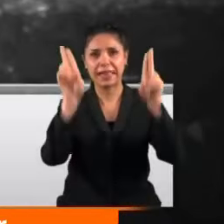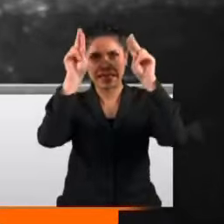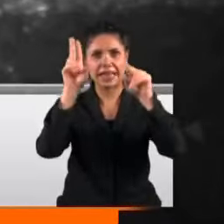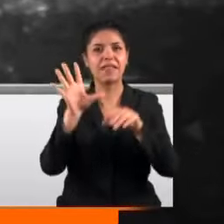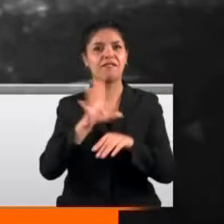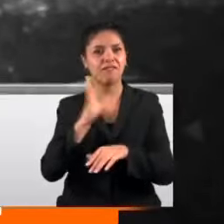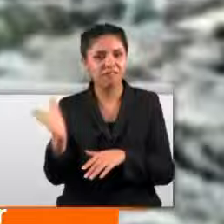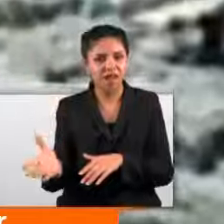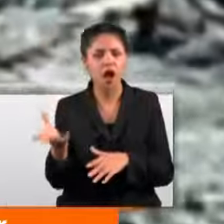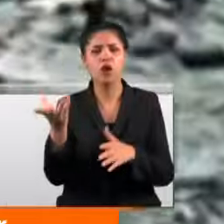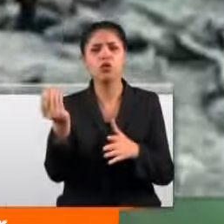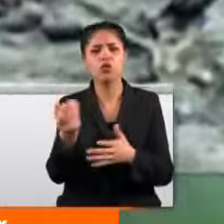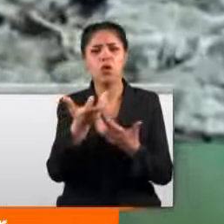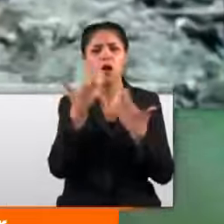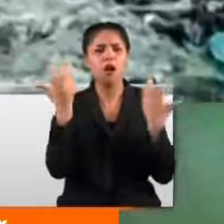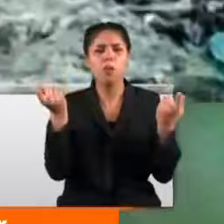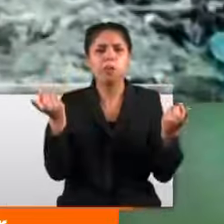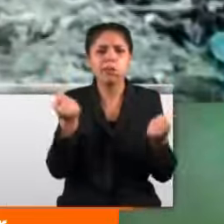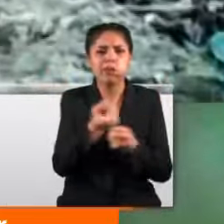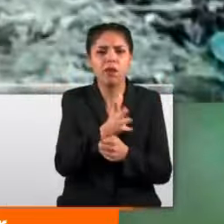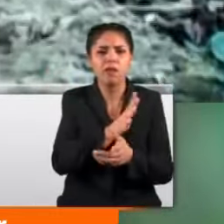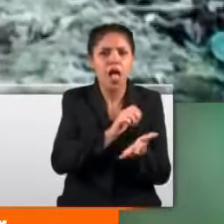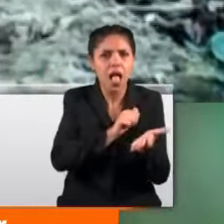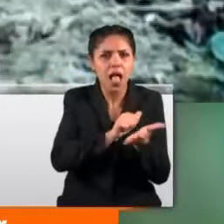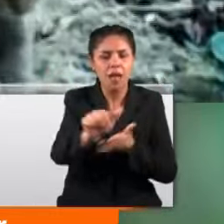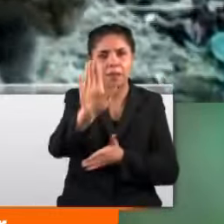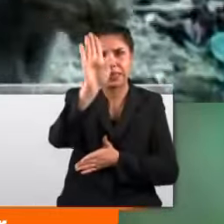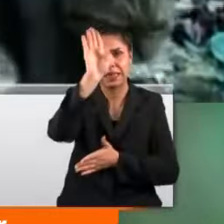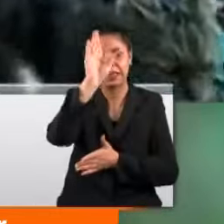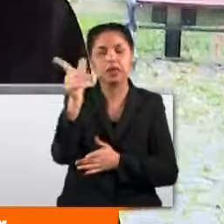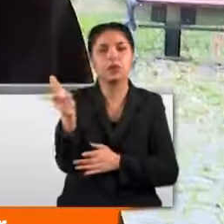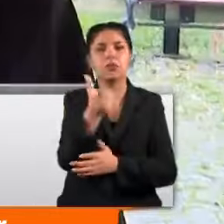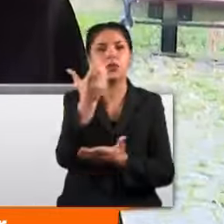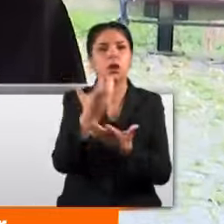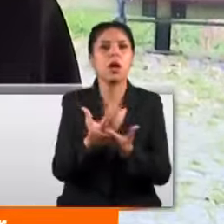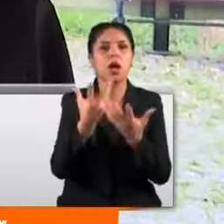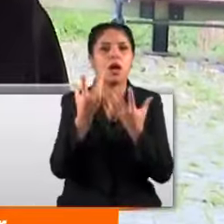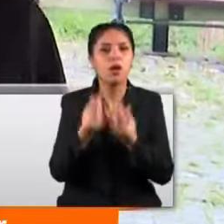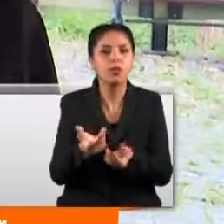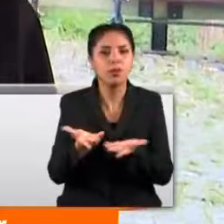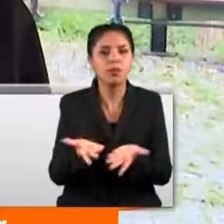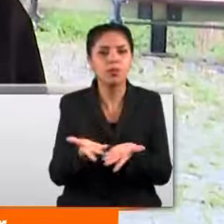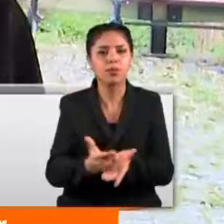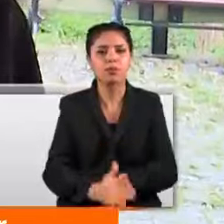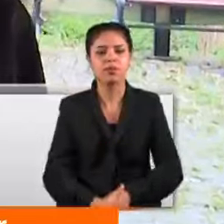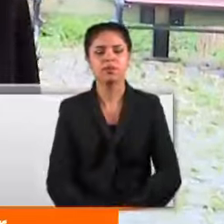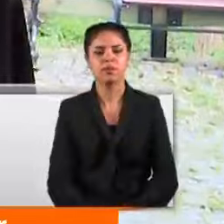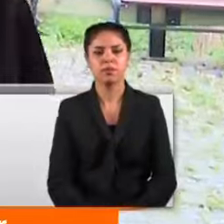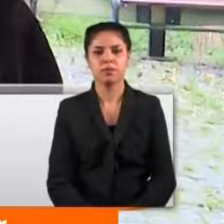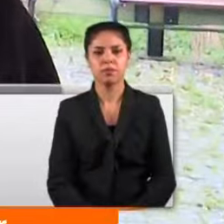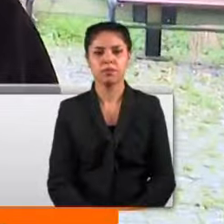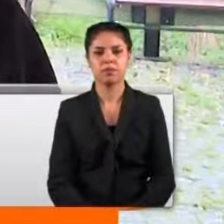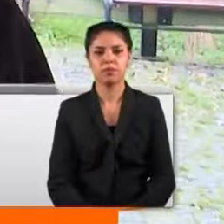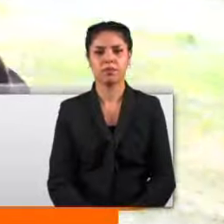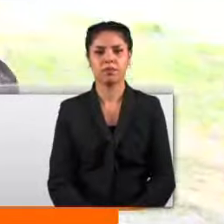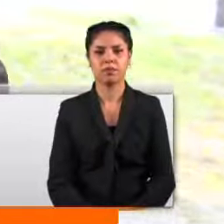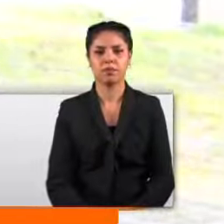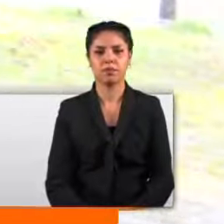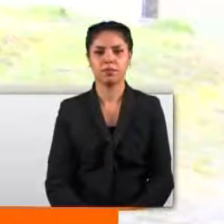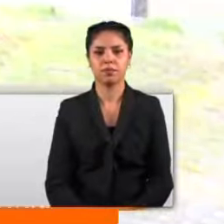tilkiler ve daha birçok yaban hayvanı hepsi İstanbul'da görüntülendi. Hiç kurt gördünüz mü İstanbul'da? İstanbul'da